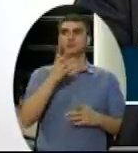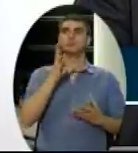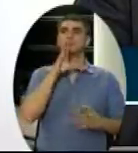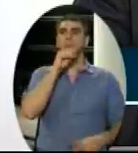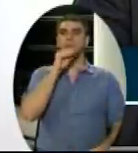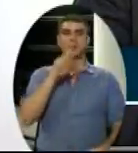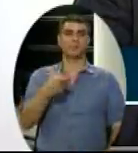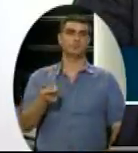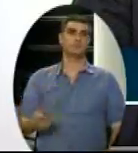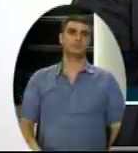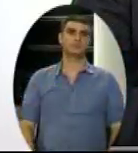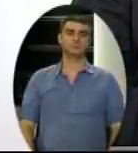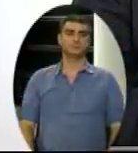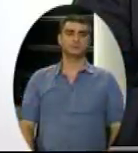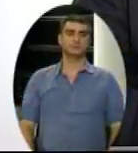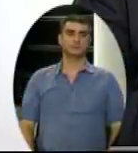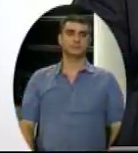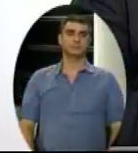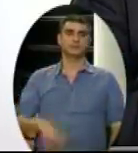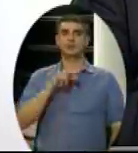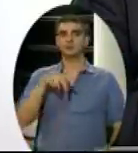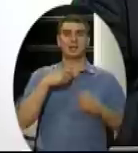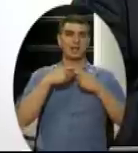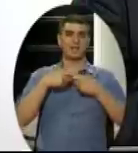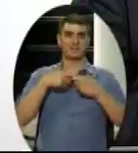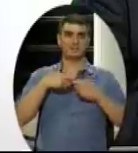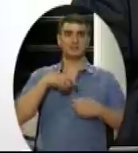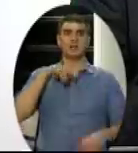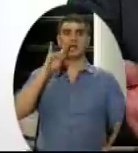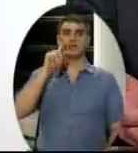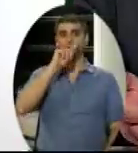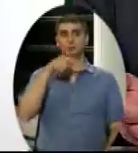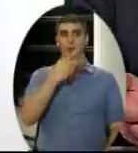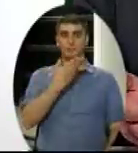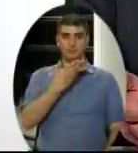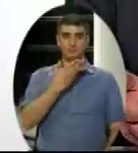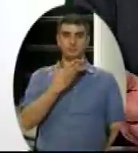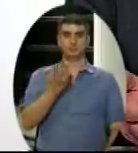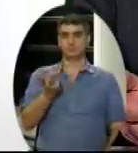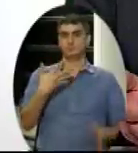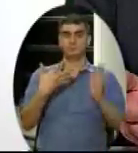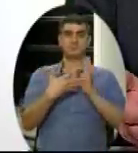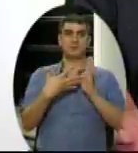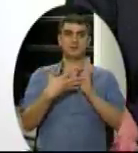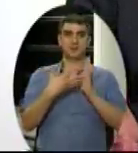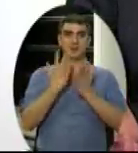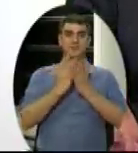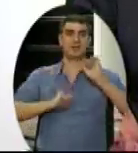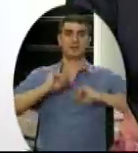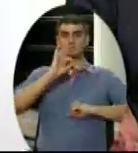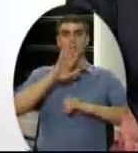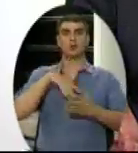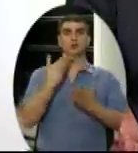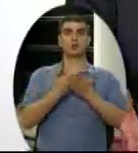שמדובר בפוליטיקה. הרי בעניין חברת הכנסת זועבי נבדקה התנהגותה על